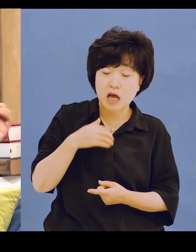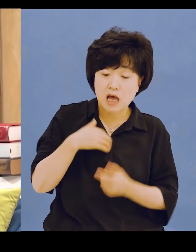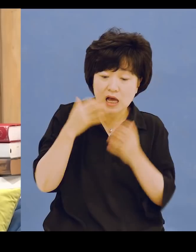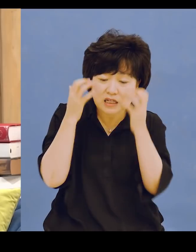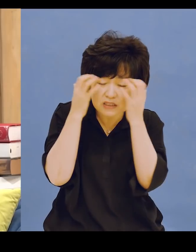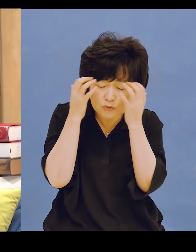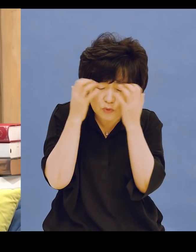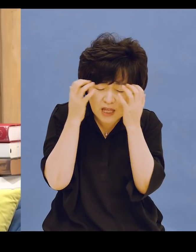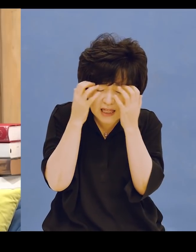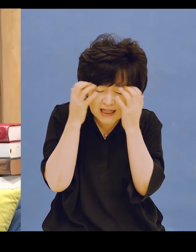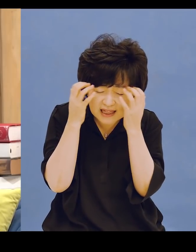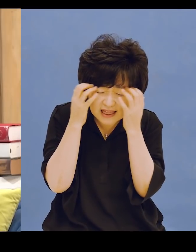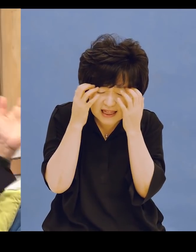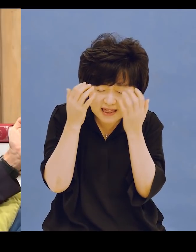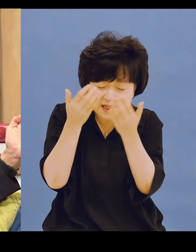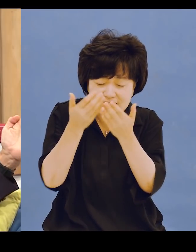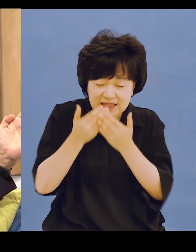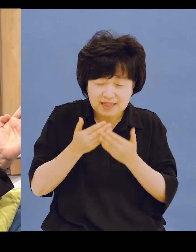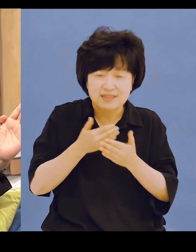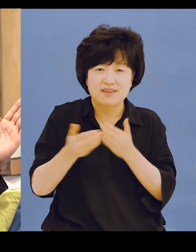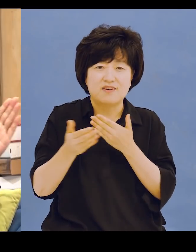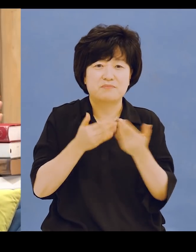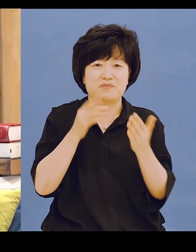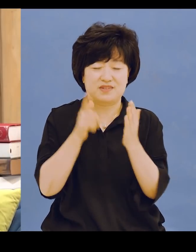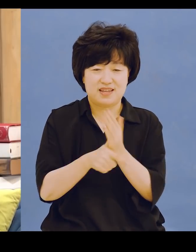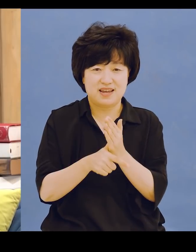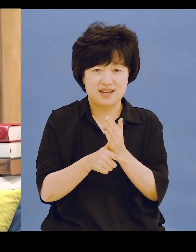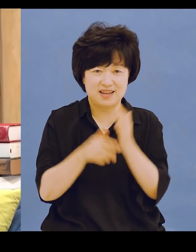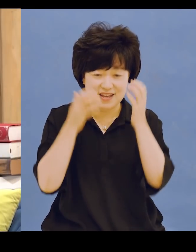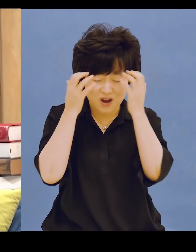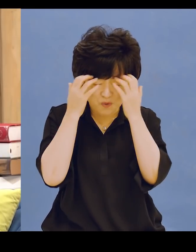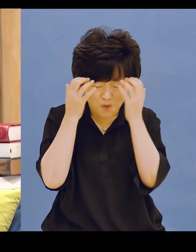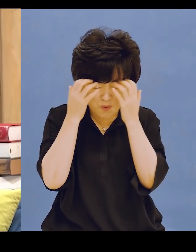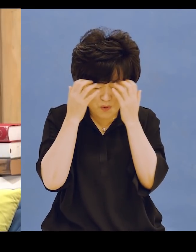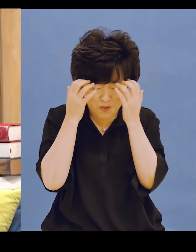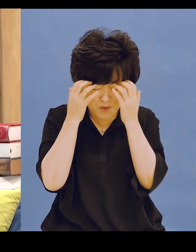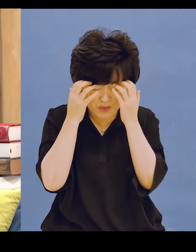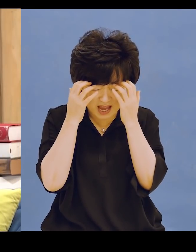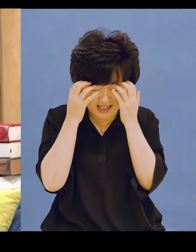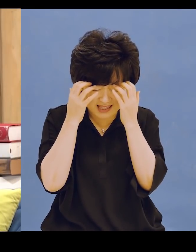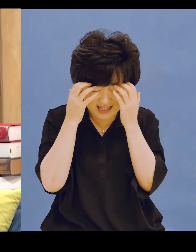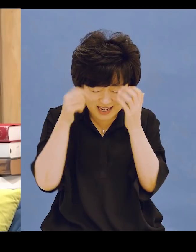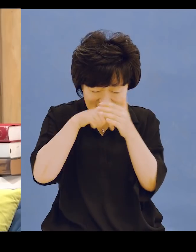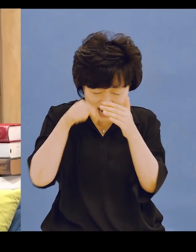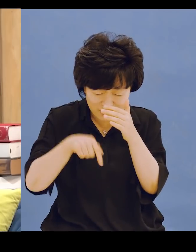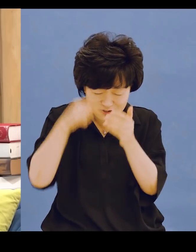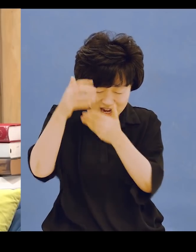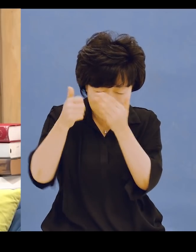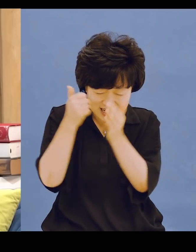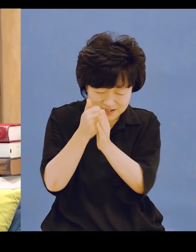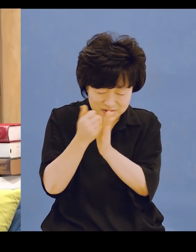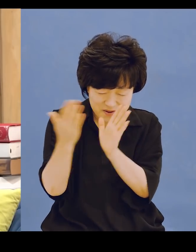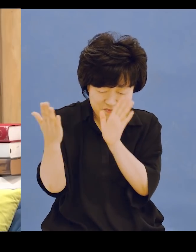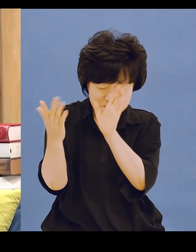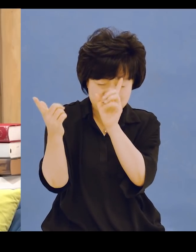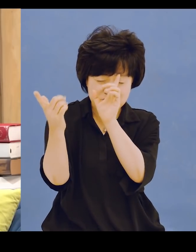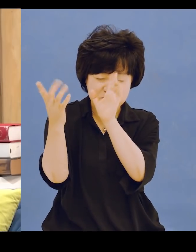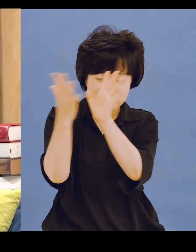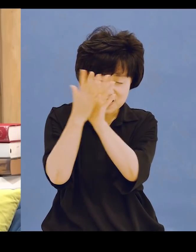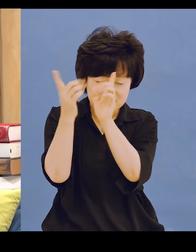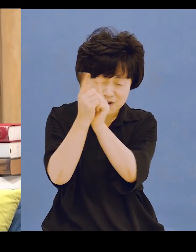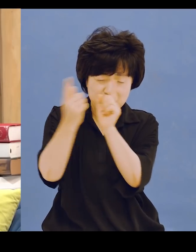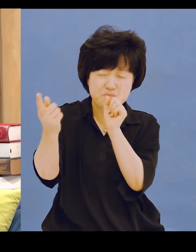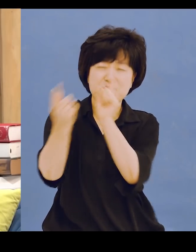수단으로 쓰십니다. 네. 고난을 수단으로 써서 고난 가운데 하나님을 만나야 우리에게